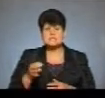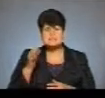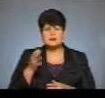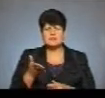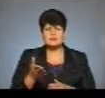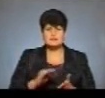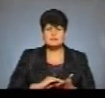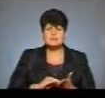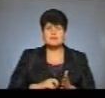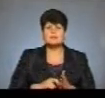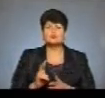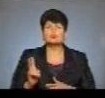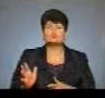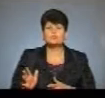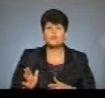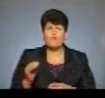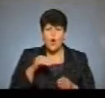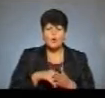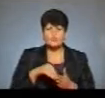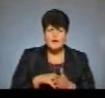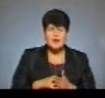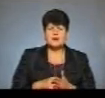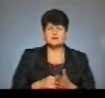останній лист комусь, такий в конверті з